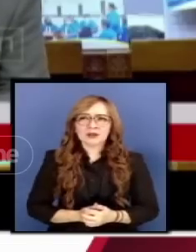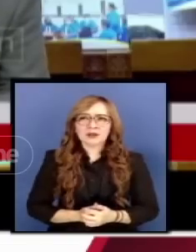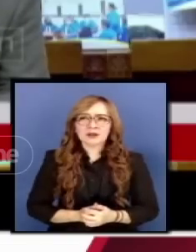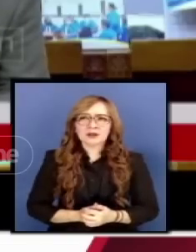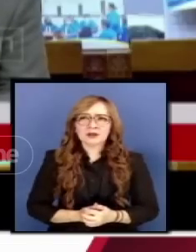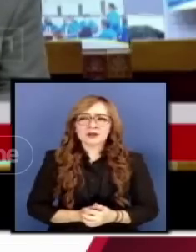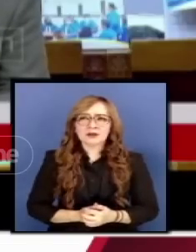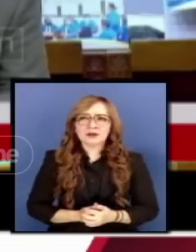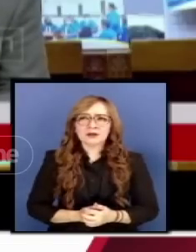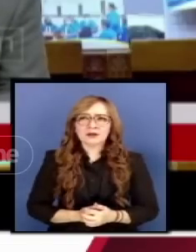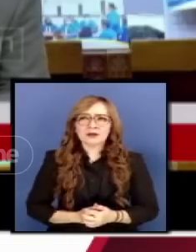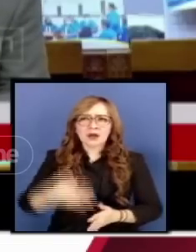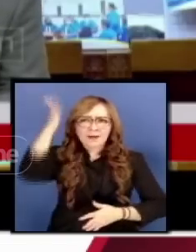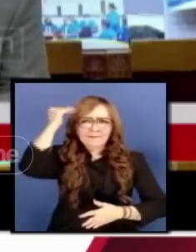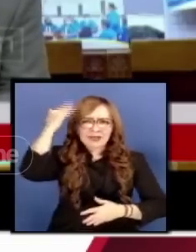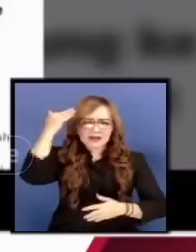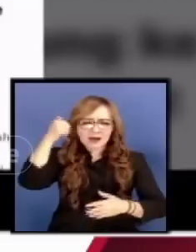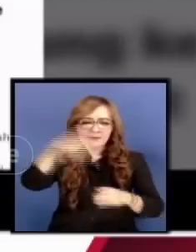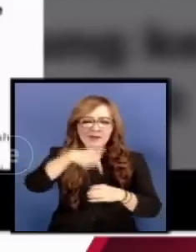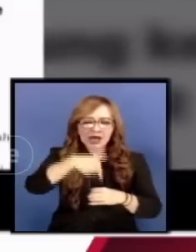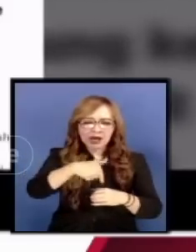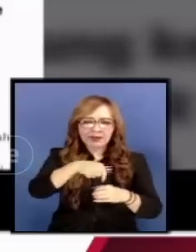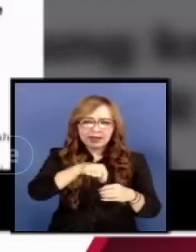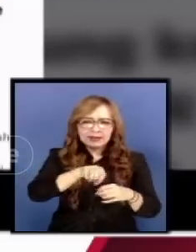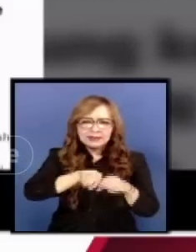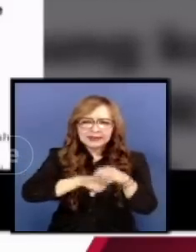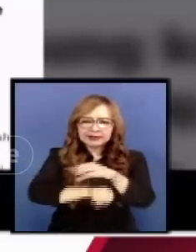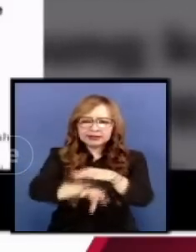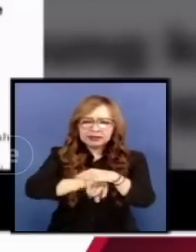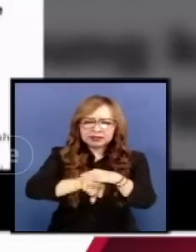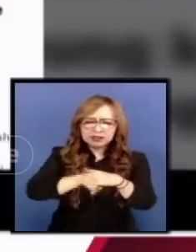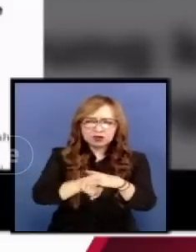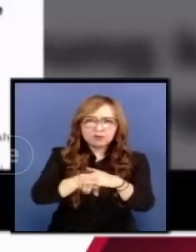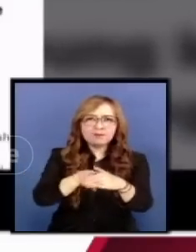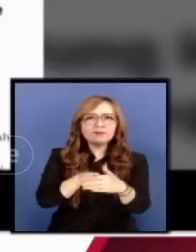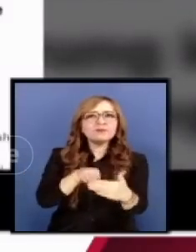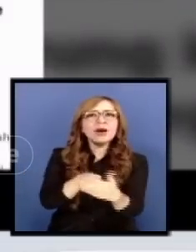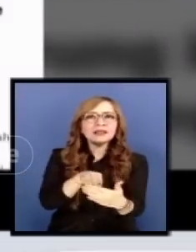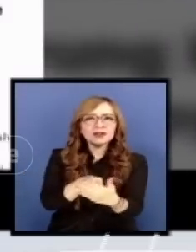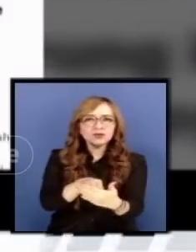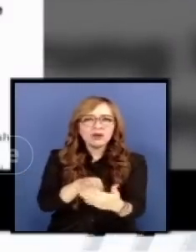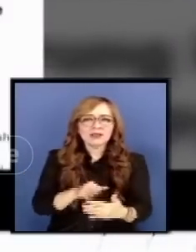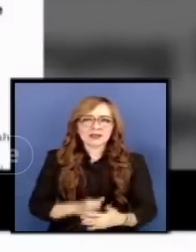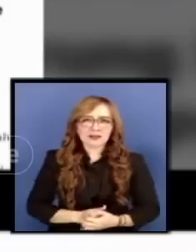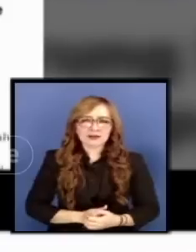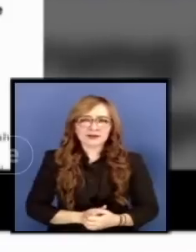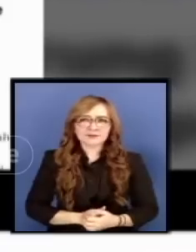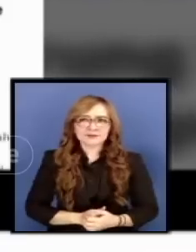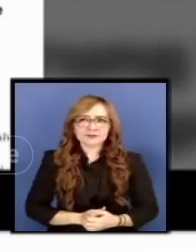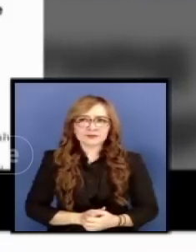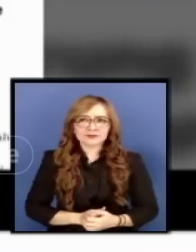minyaknya tersumbat meledak, makanya langsung mereka telepon. Kita ke Bang Biko sekarang. Bang Ramson, jadi, kita beri kesempatan kepada Bang